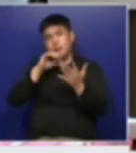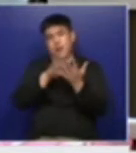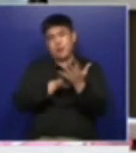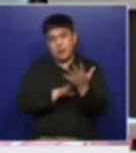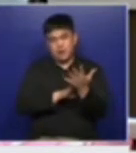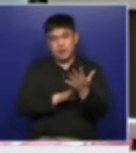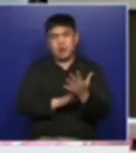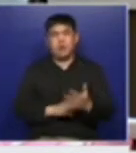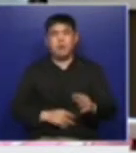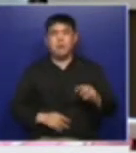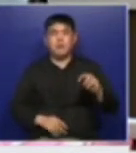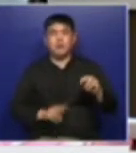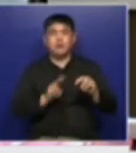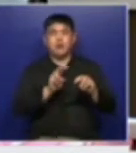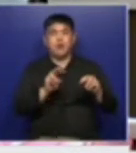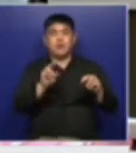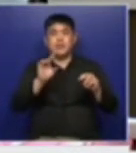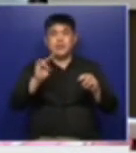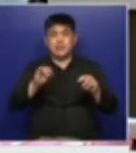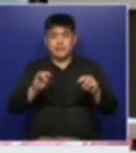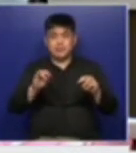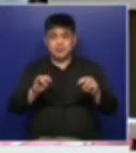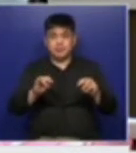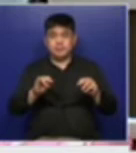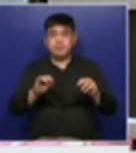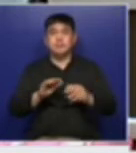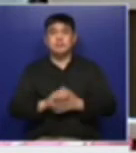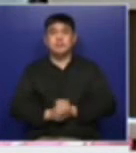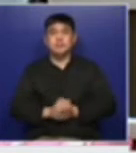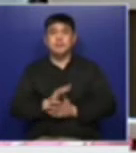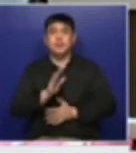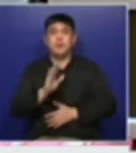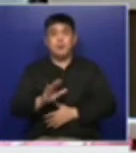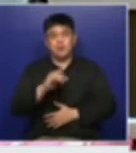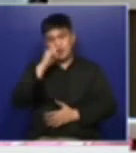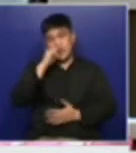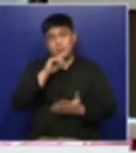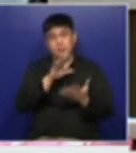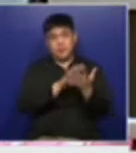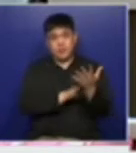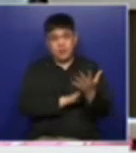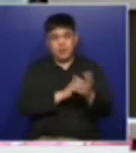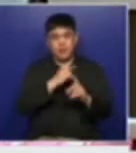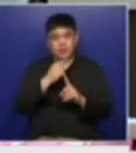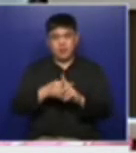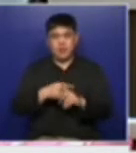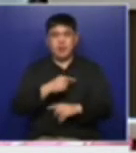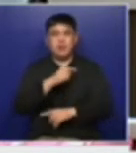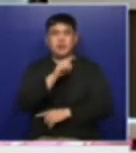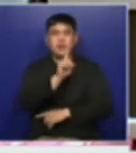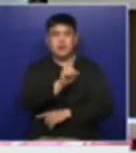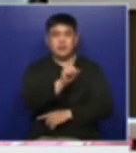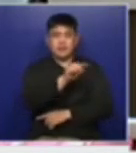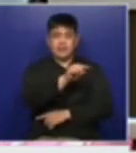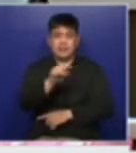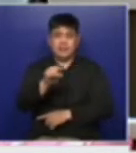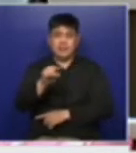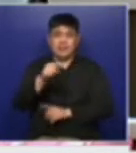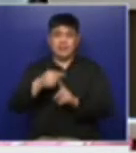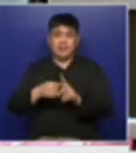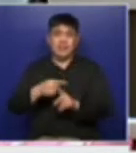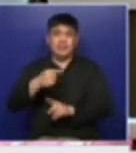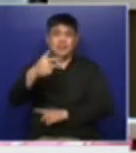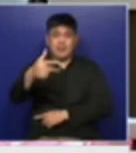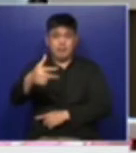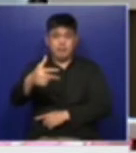า270ของรัฐธรรมนูญแห่งราชอาณาจักรไทยประจำเดือนมกราถึงเดือนมีนาซึ่งจริงๆเรื่องนี้ผม